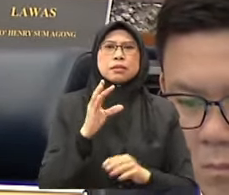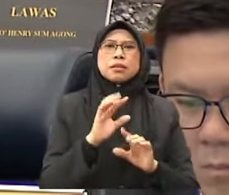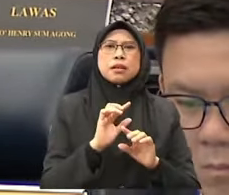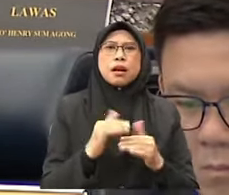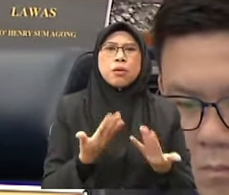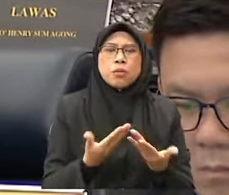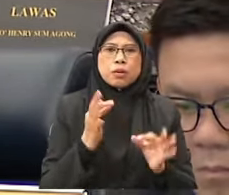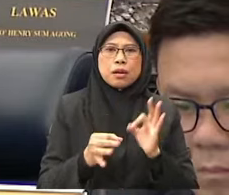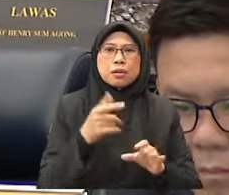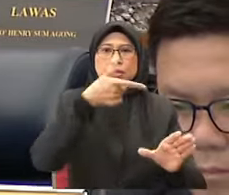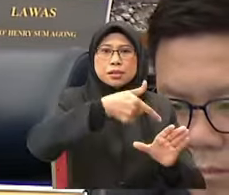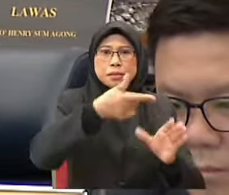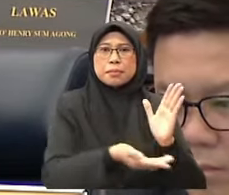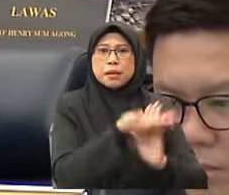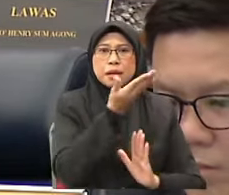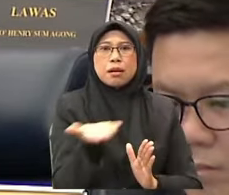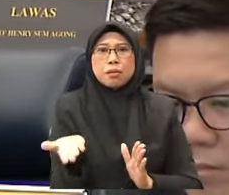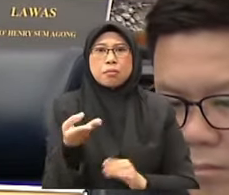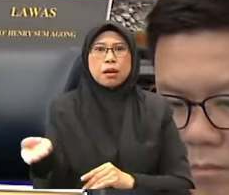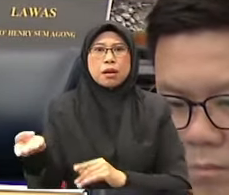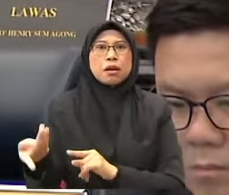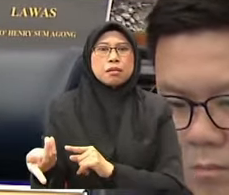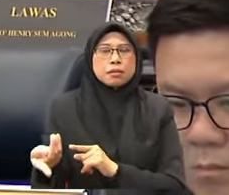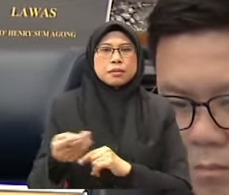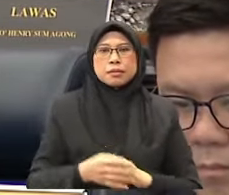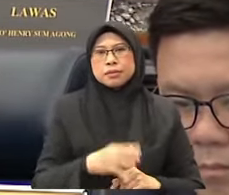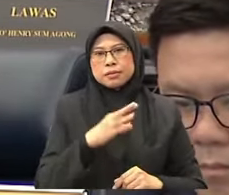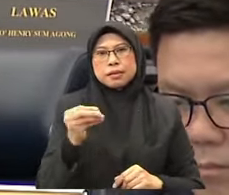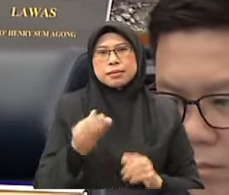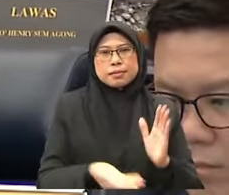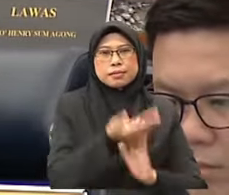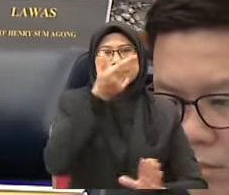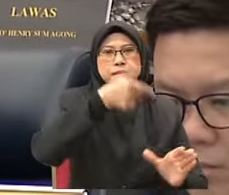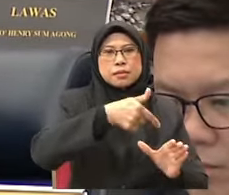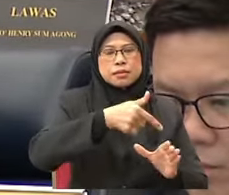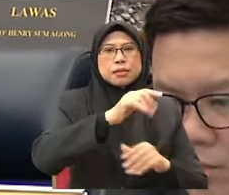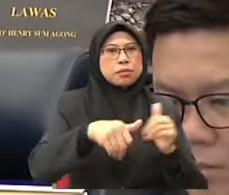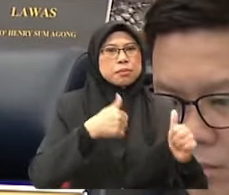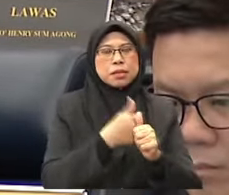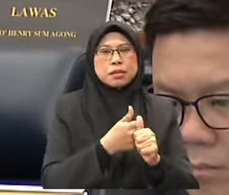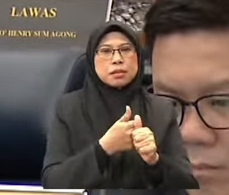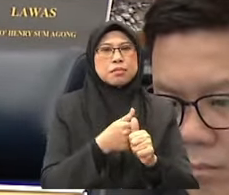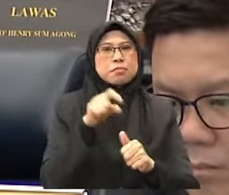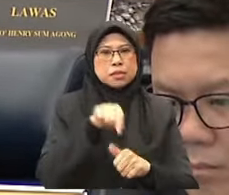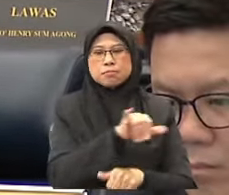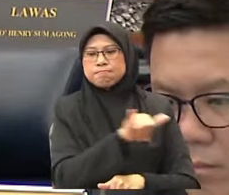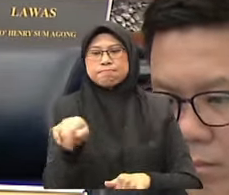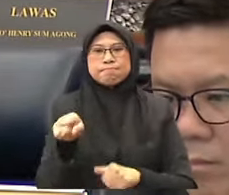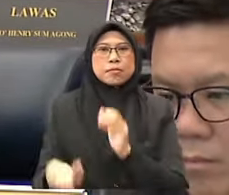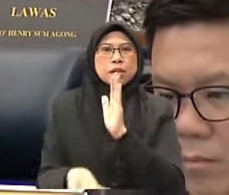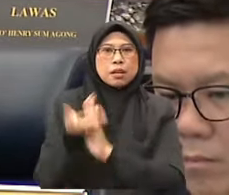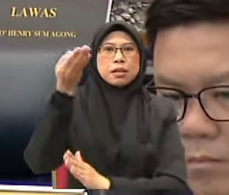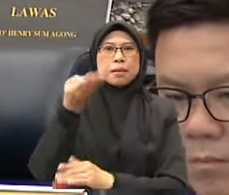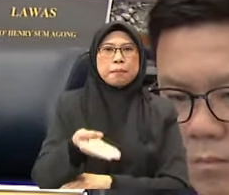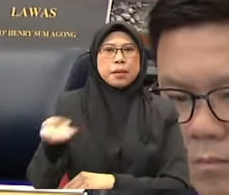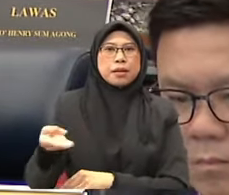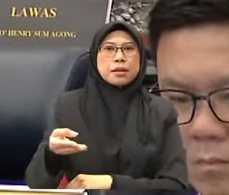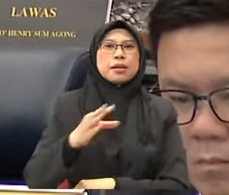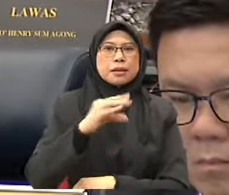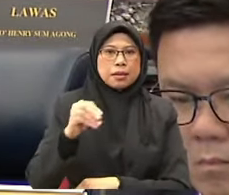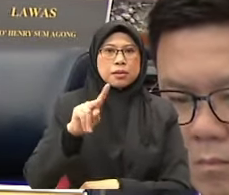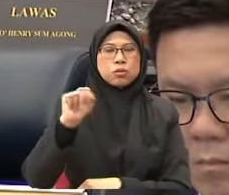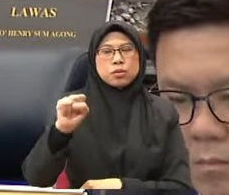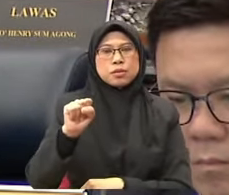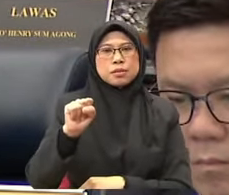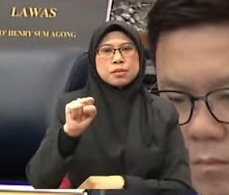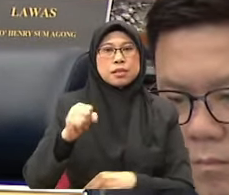naik nanti. The domino effect daripada kenaikan harga diesel sudah pasti secara automatik akan meningkatkan harga barangan dan seterusnya kos sara